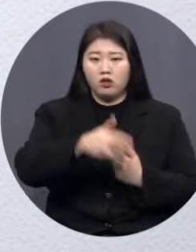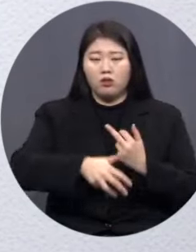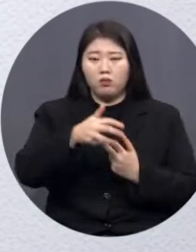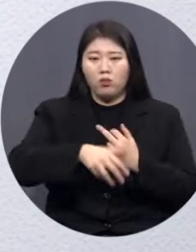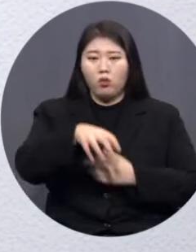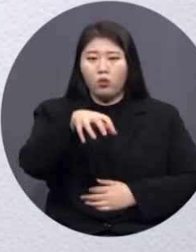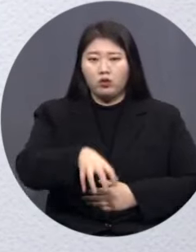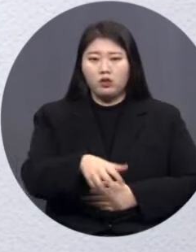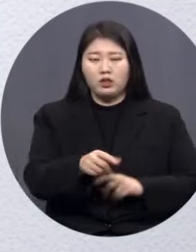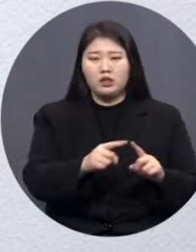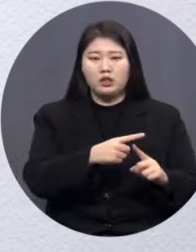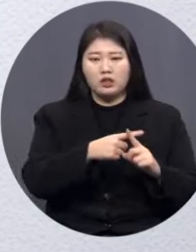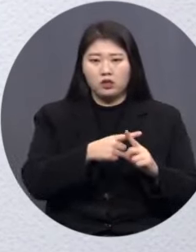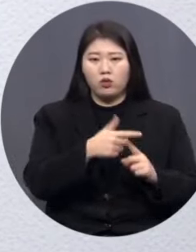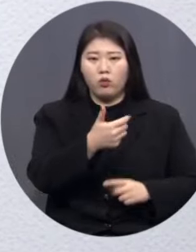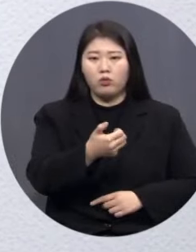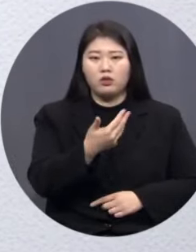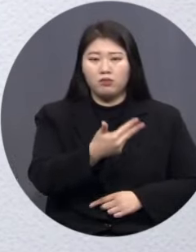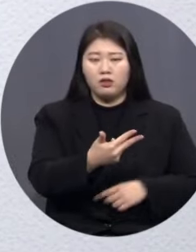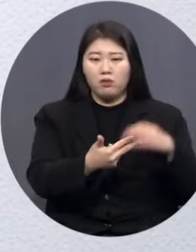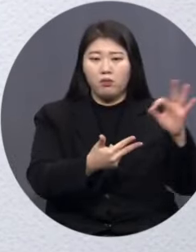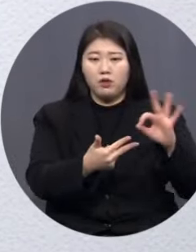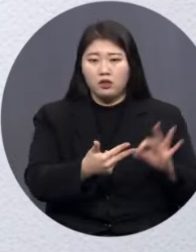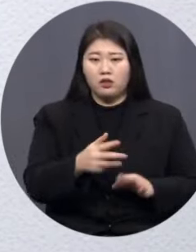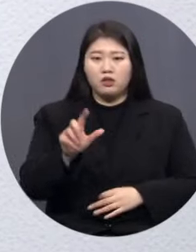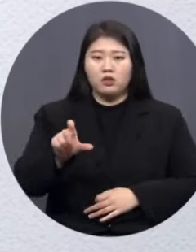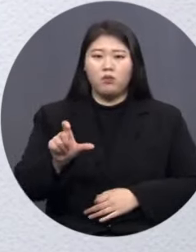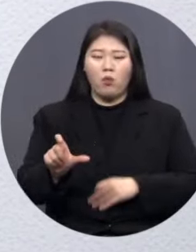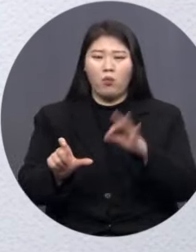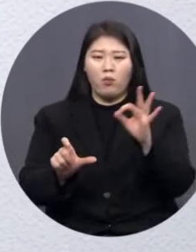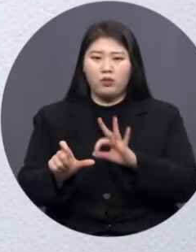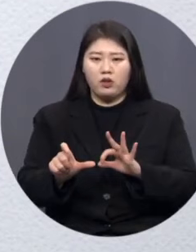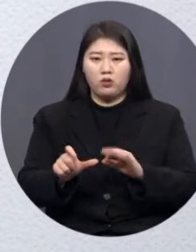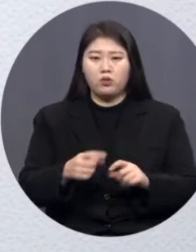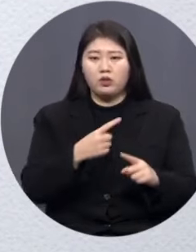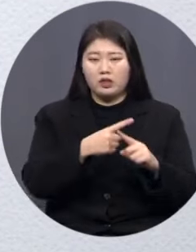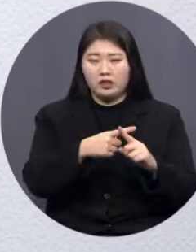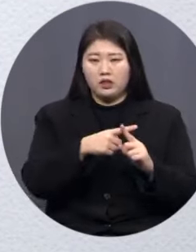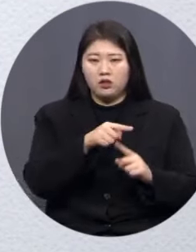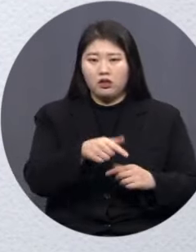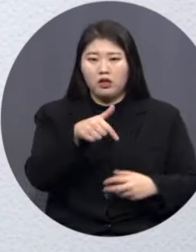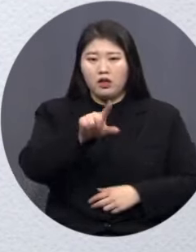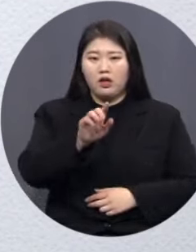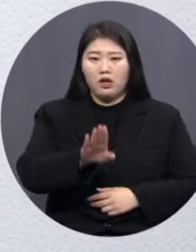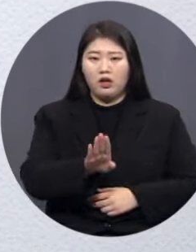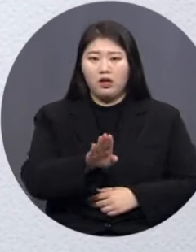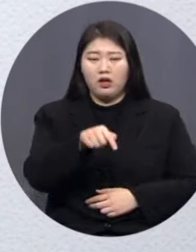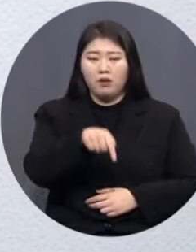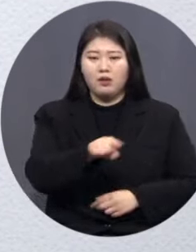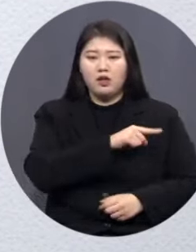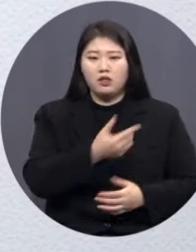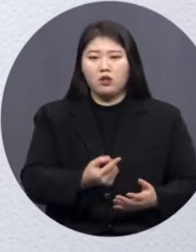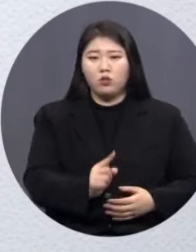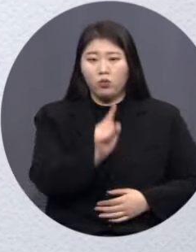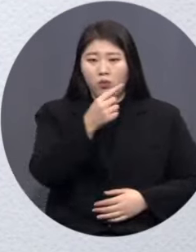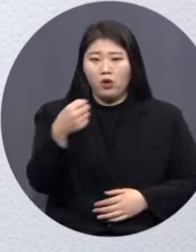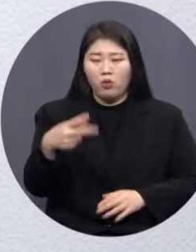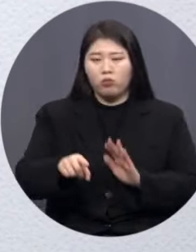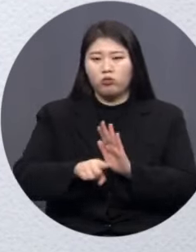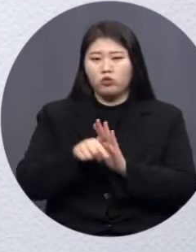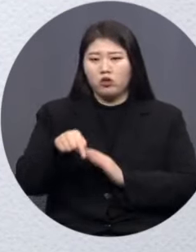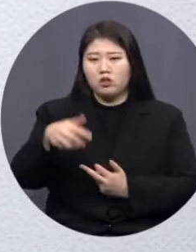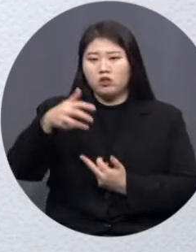긍정 57% 부정 15% 긍정평가는 제주시 갑에서 가장 높았고 부정평가는